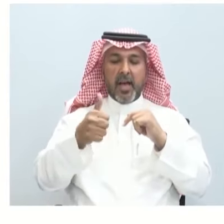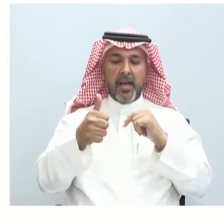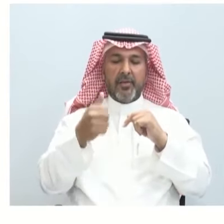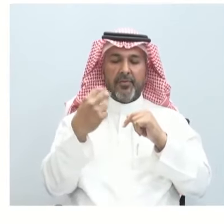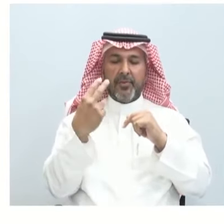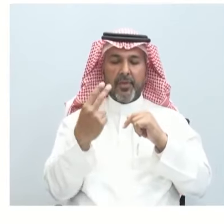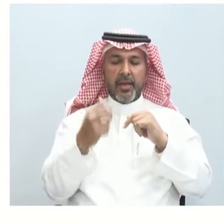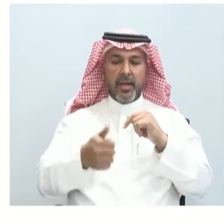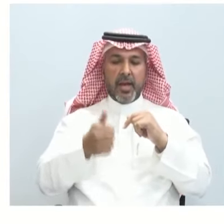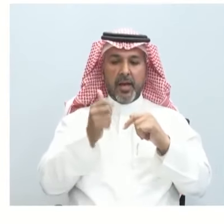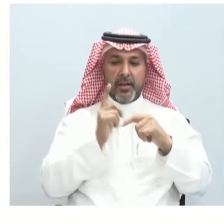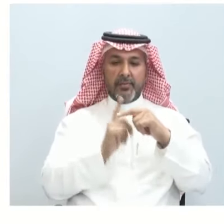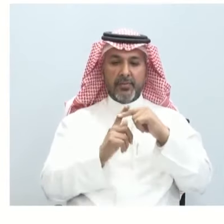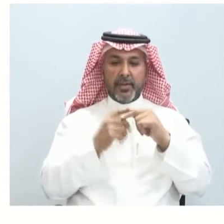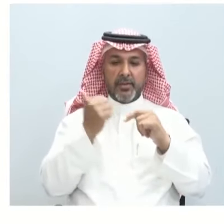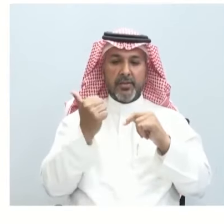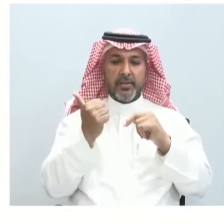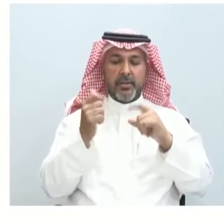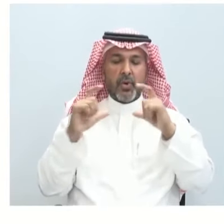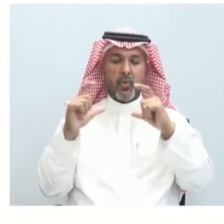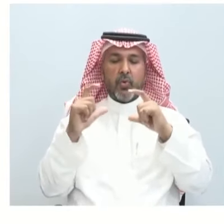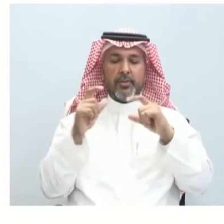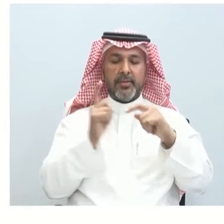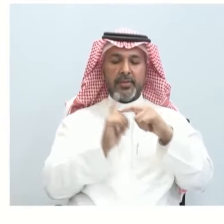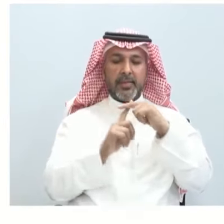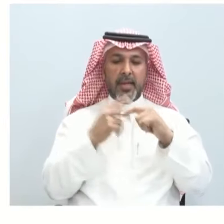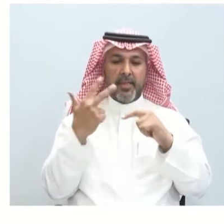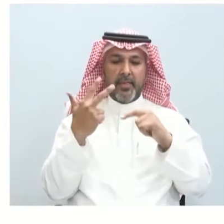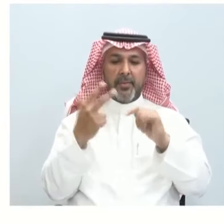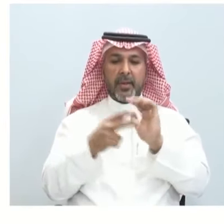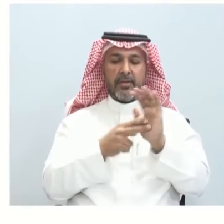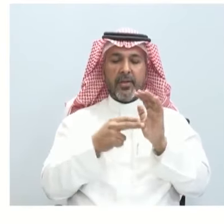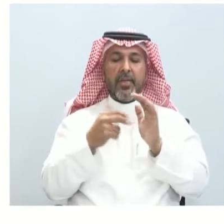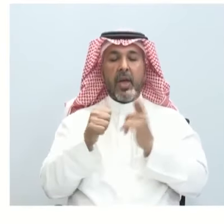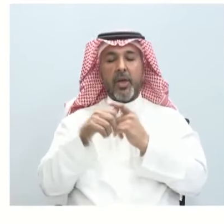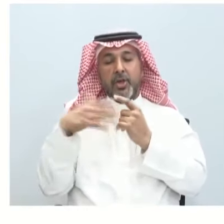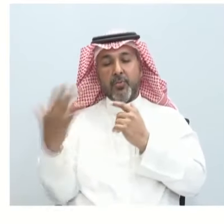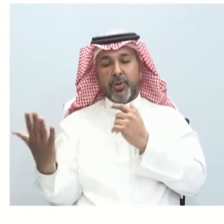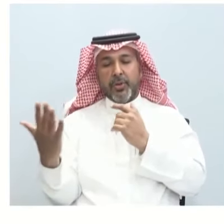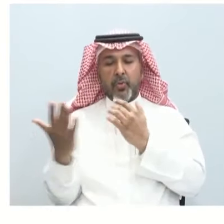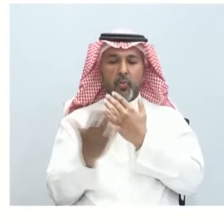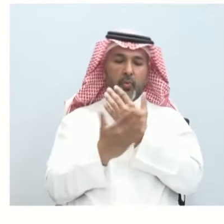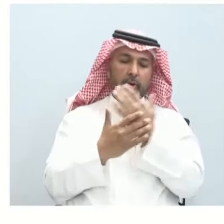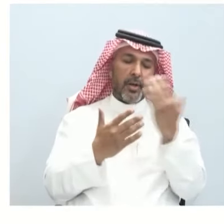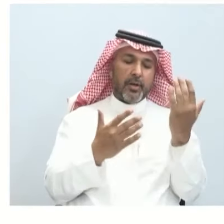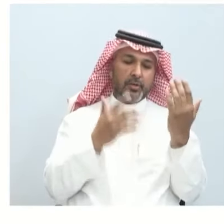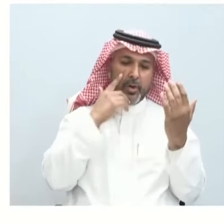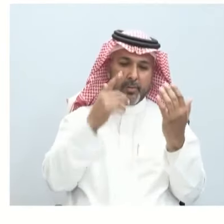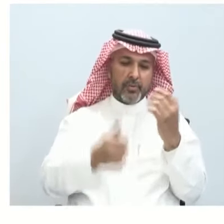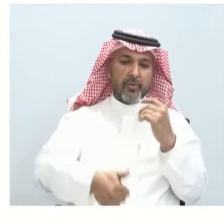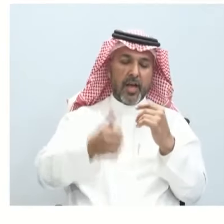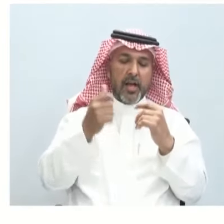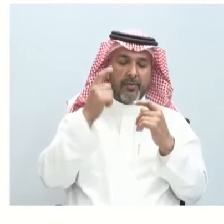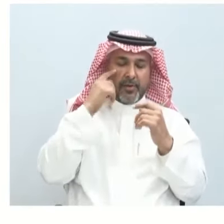الرموز والاعداد لنبدا بتبسيط ما يمكن تبسيط هناك نلاحظ في هذا